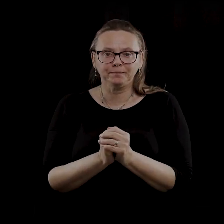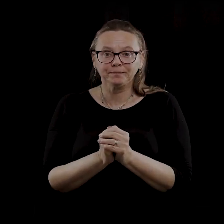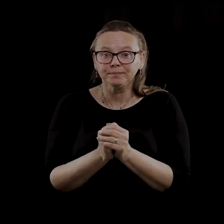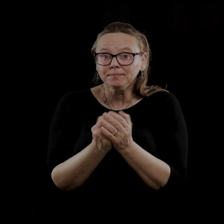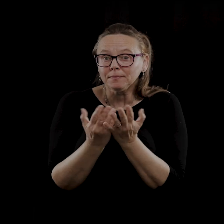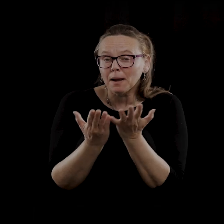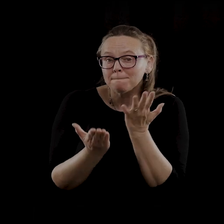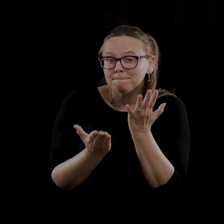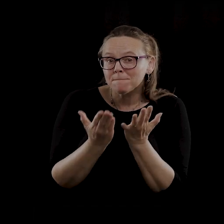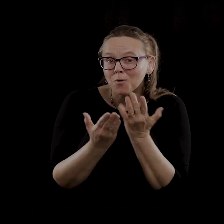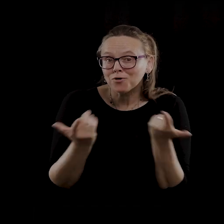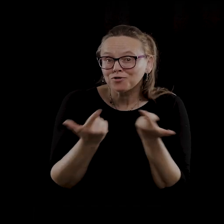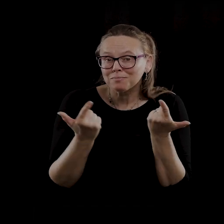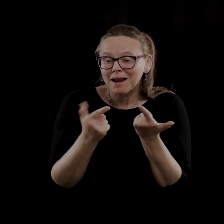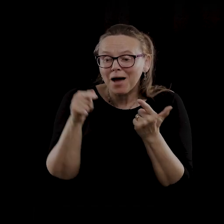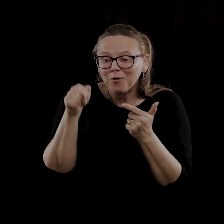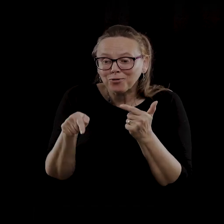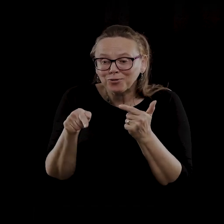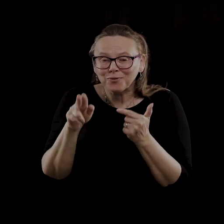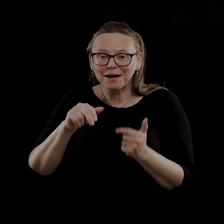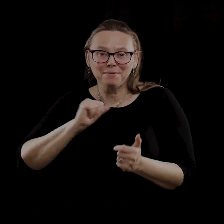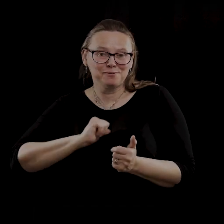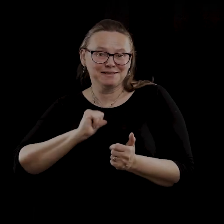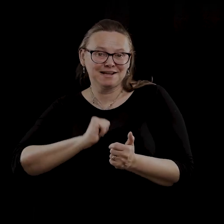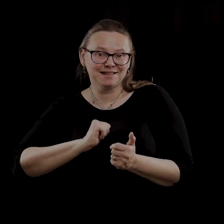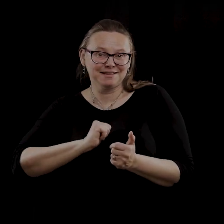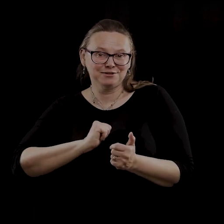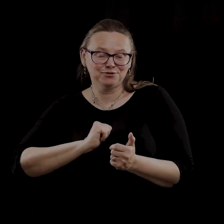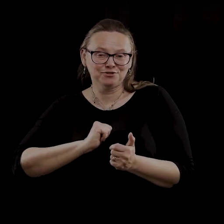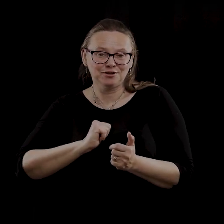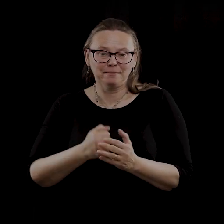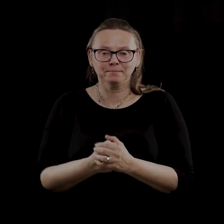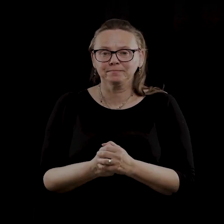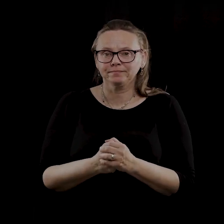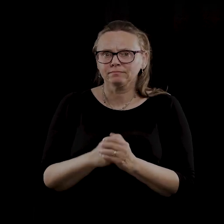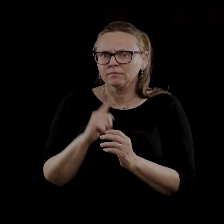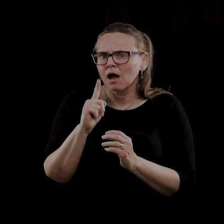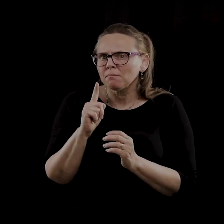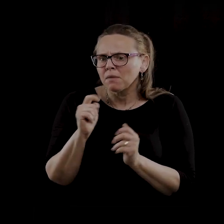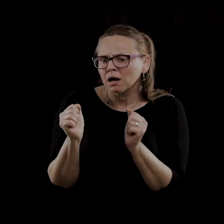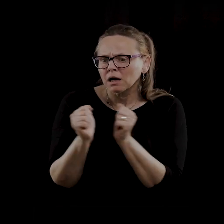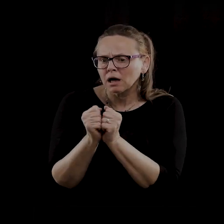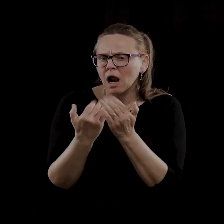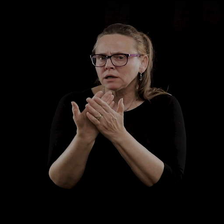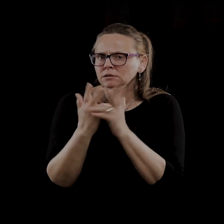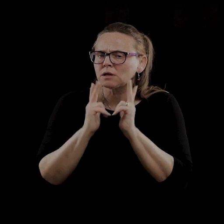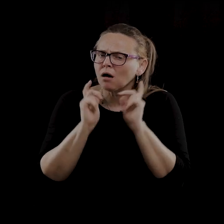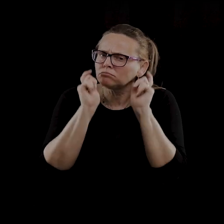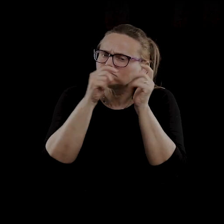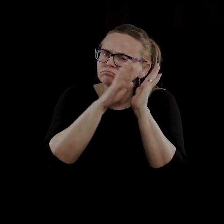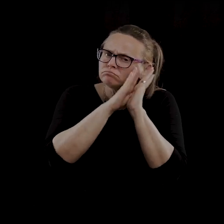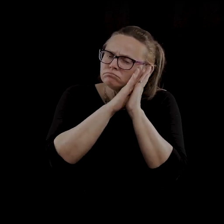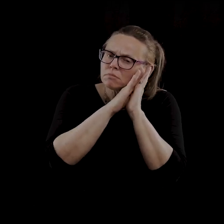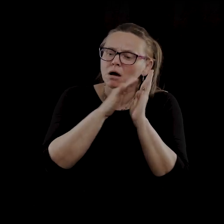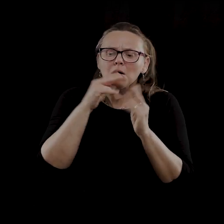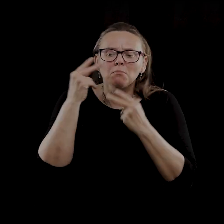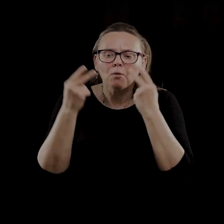Mogoče bi lahko tukaj imel stranišče, a kraj za počitek bo poiskal